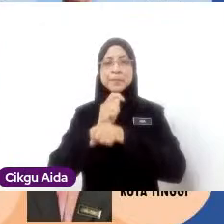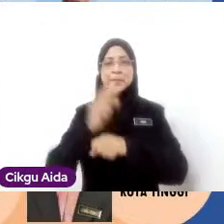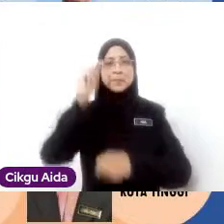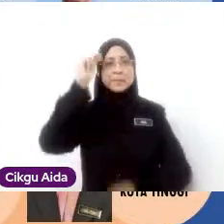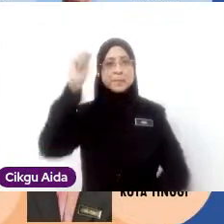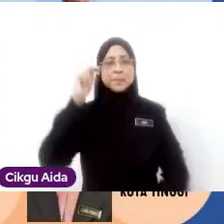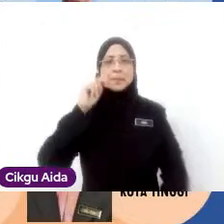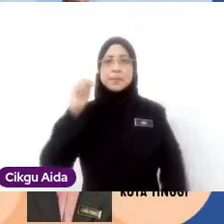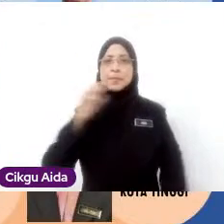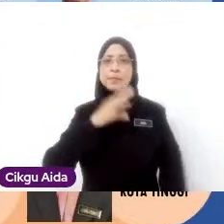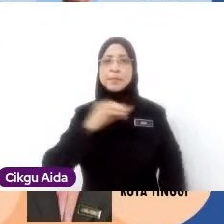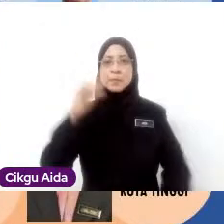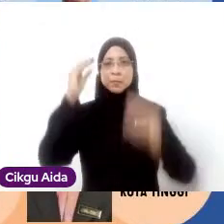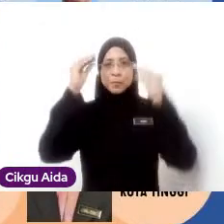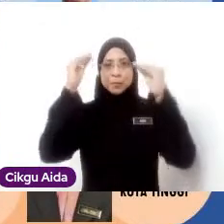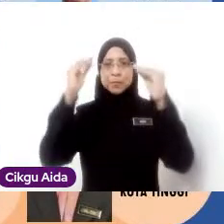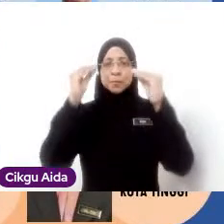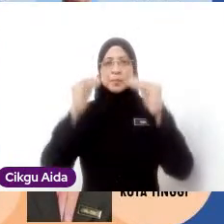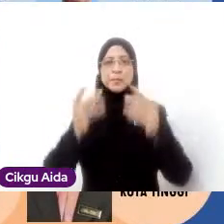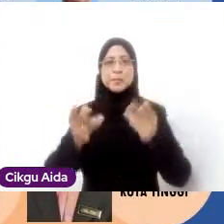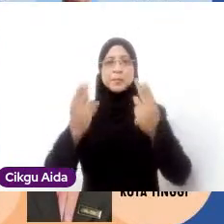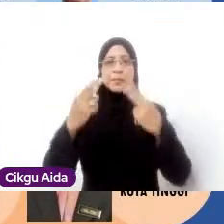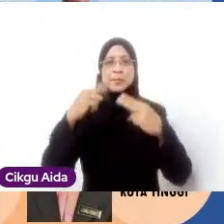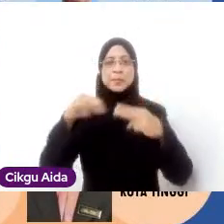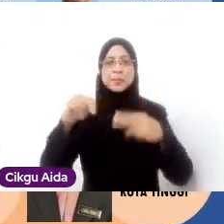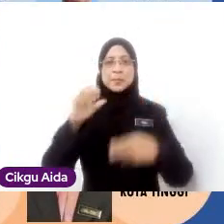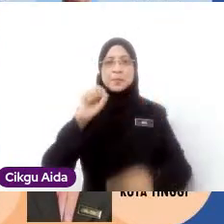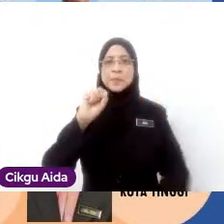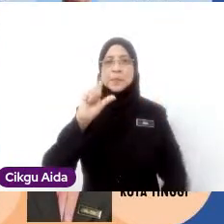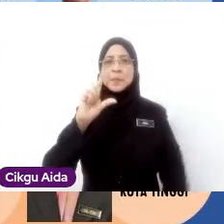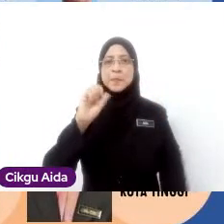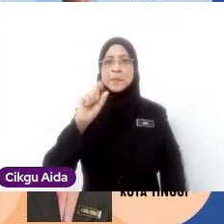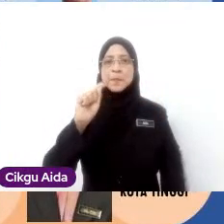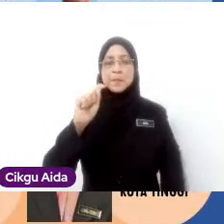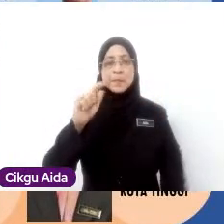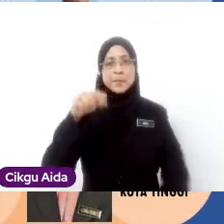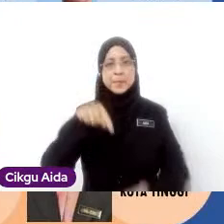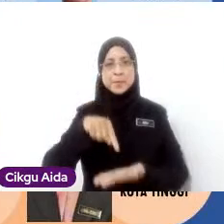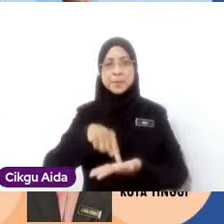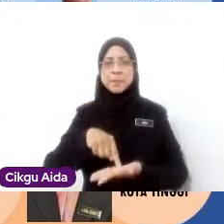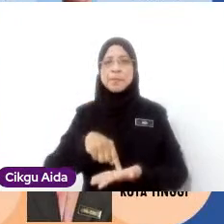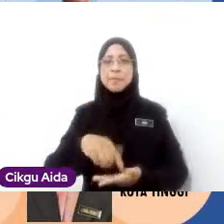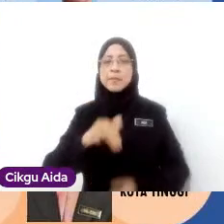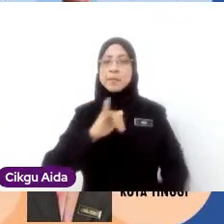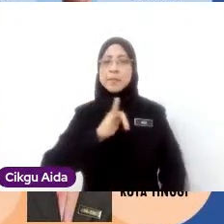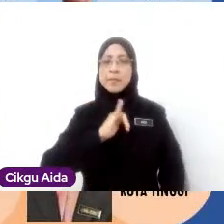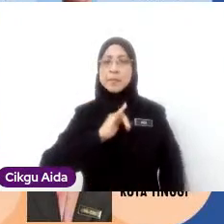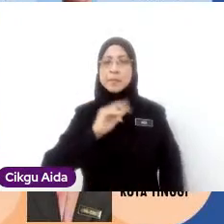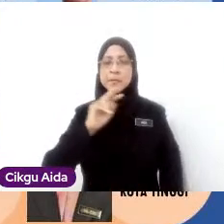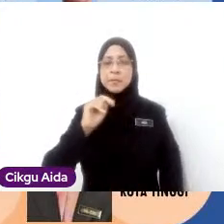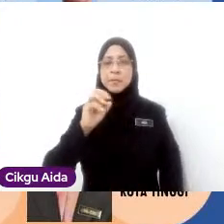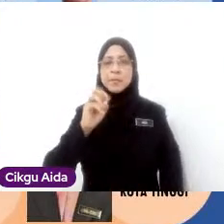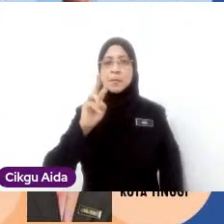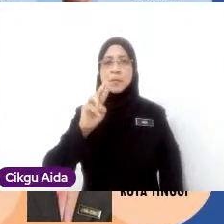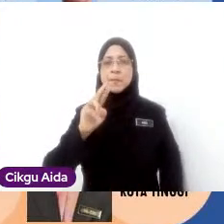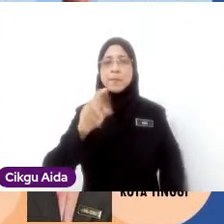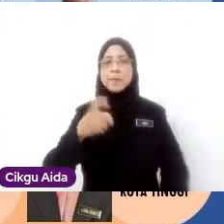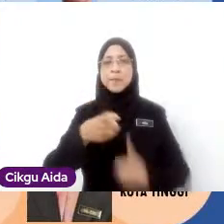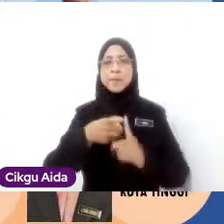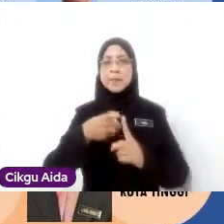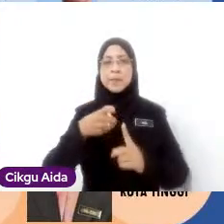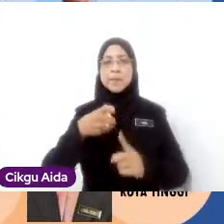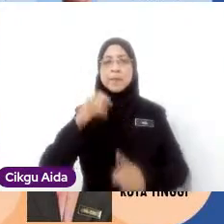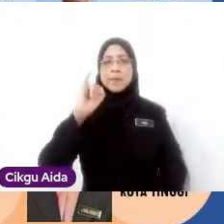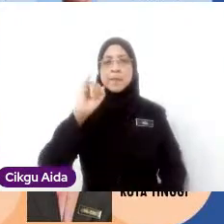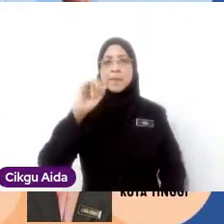para hadirin atas kehadiran di dalam slot ini. Saya, Nur Sahirah binti Mat Rozi,